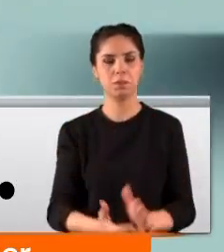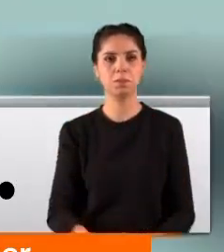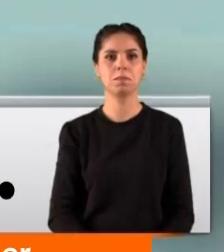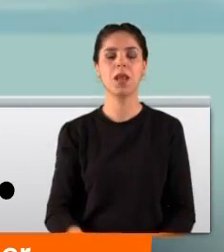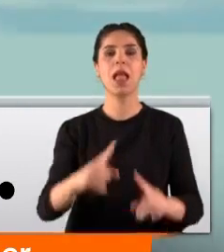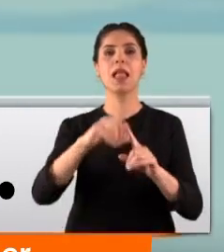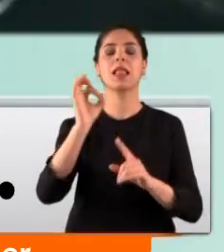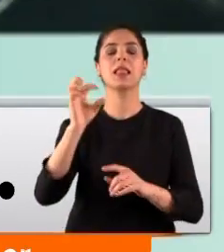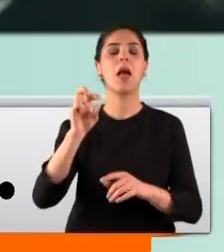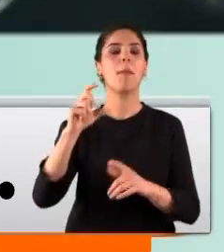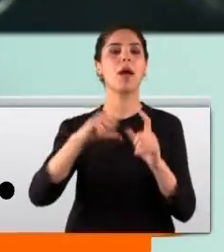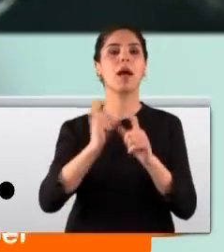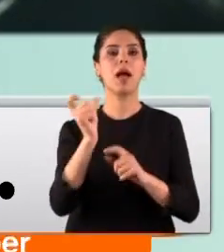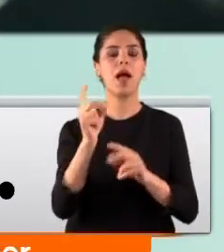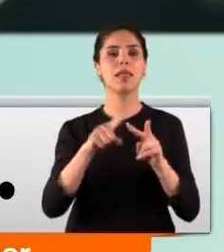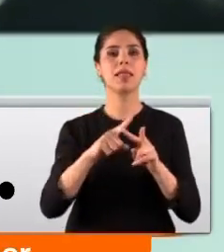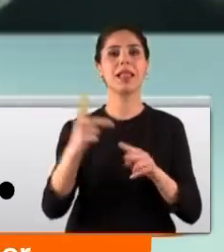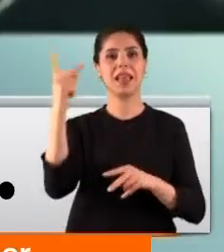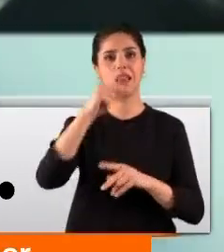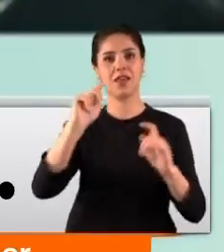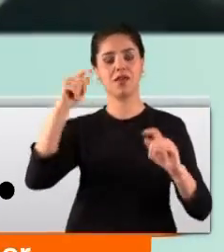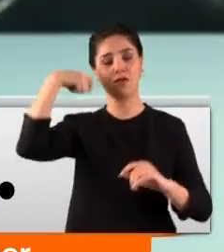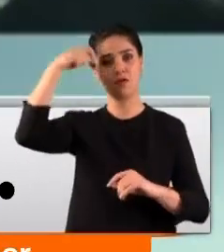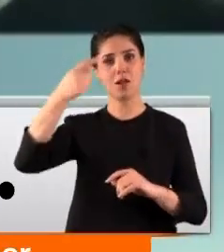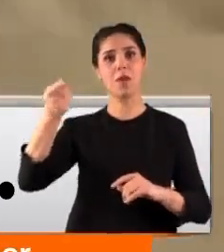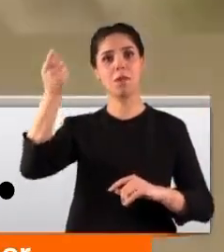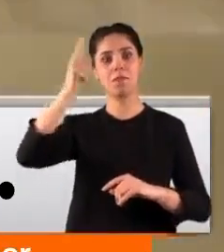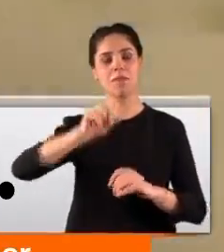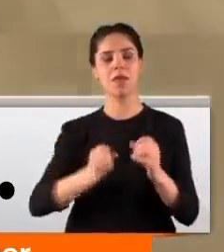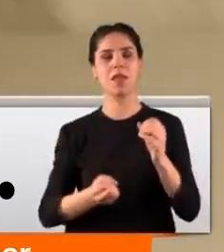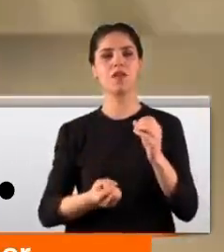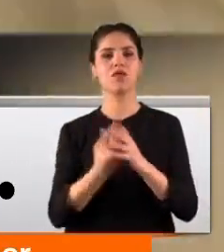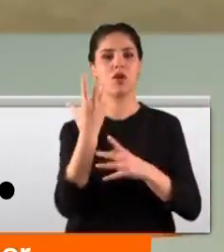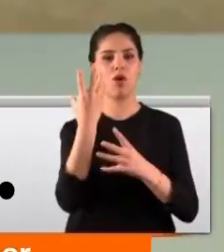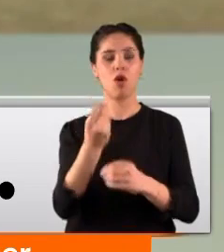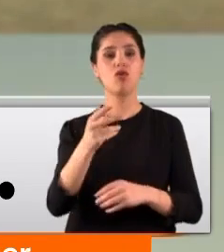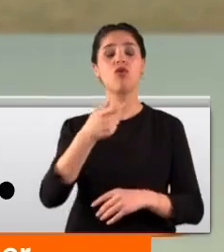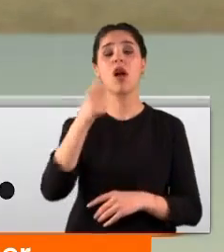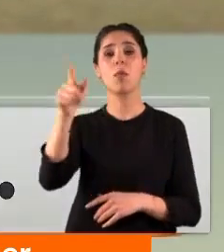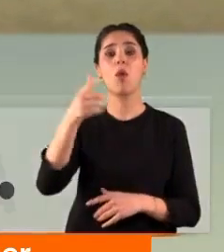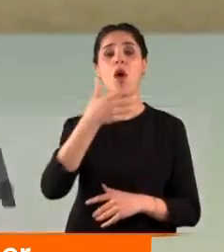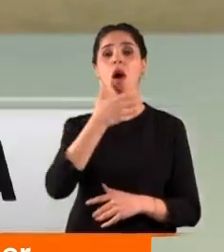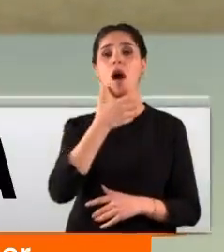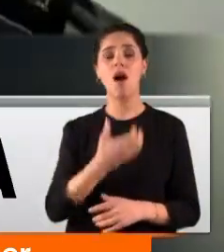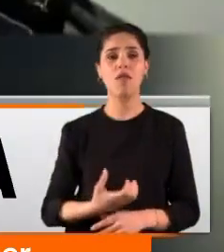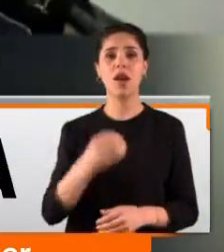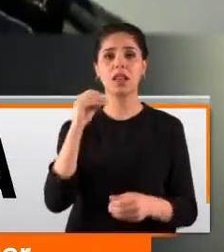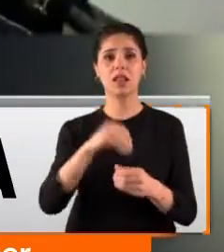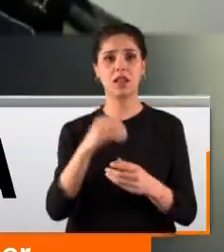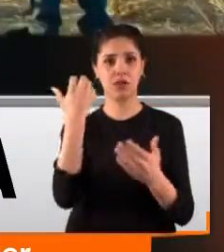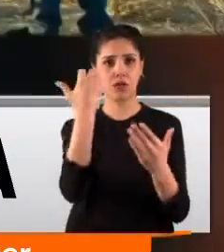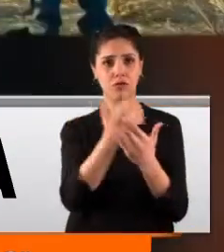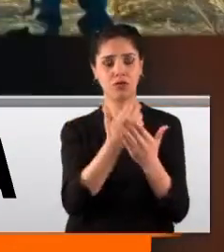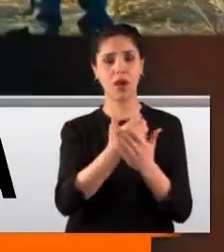Top Gun filminin ikincisi yine böyle kritik bir dönemde vizyona girecek. Çünkü Afganistan'dan çekilip Orta Doğu'yu kaderine terk eden ve devam eden